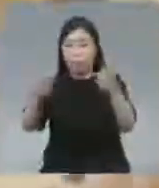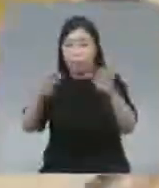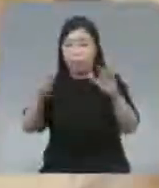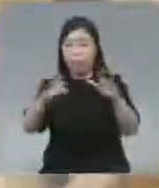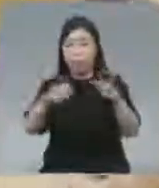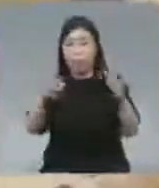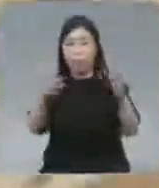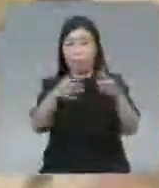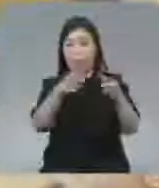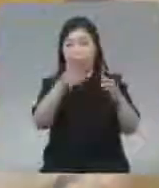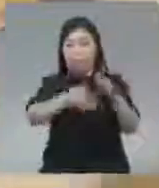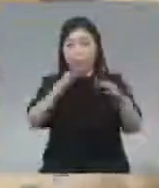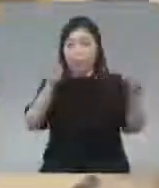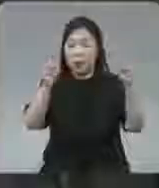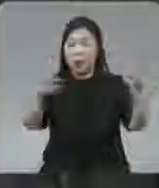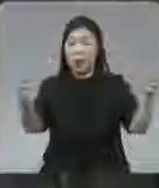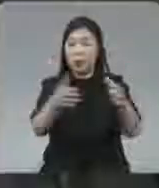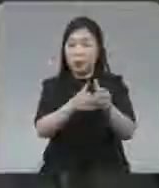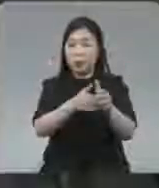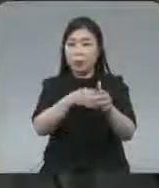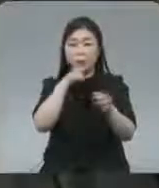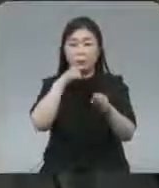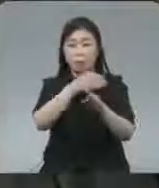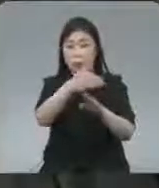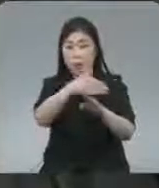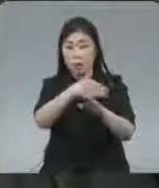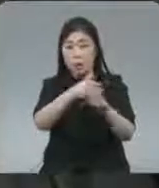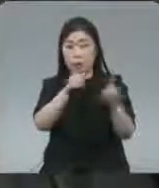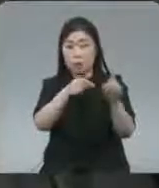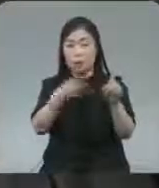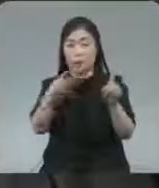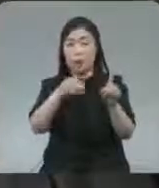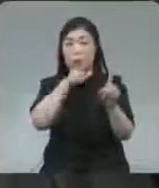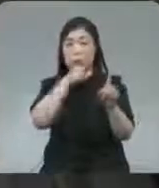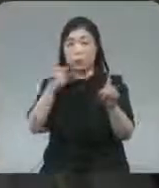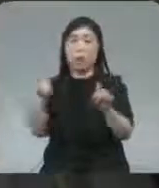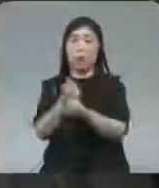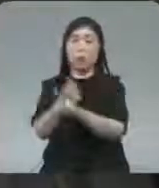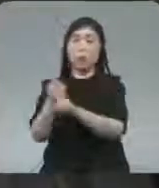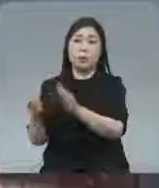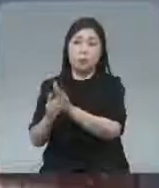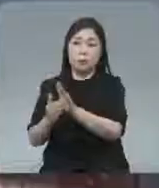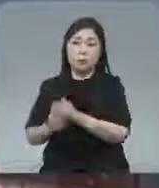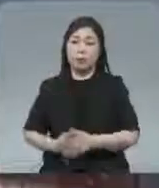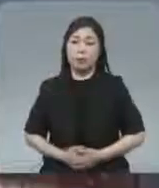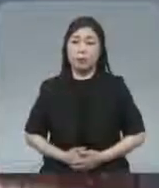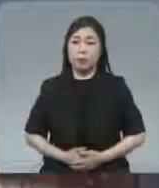织预计今年世界经济增长 6%， 与之前的预期持平。